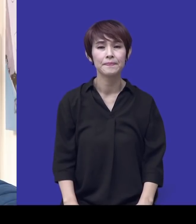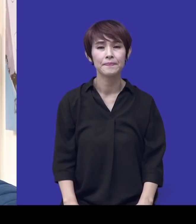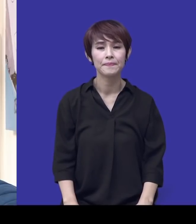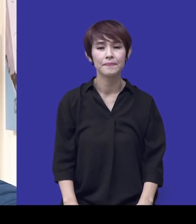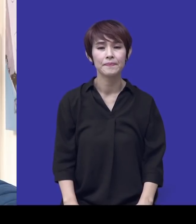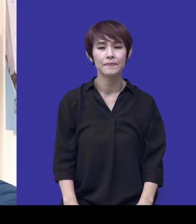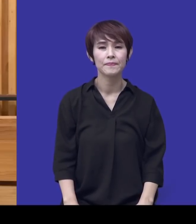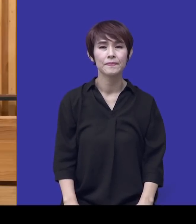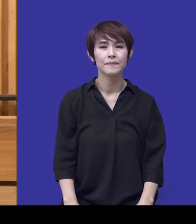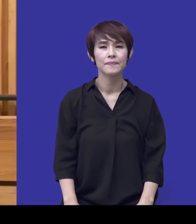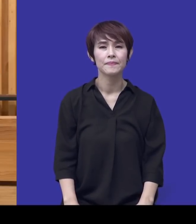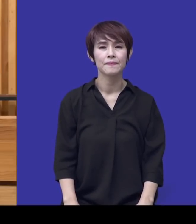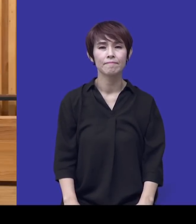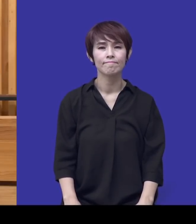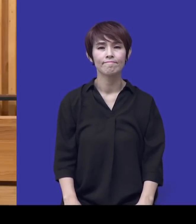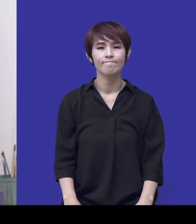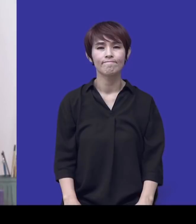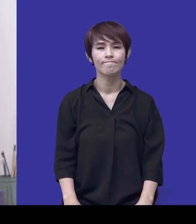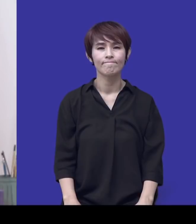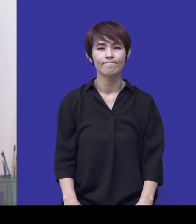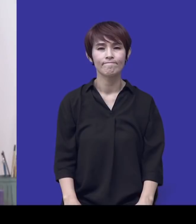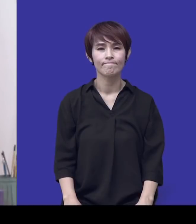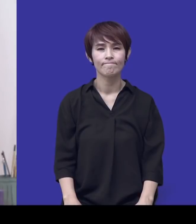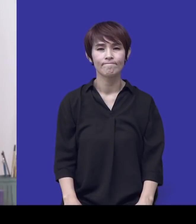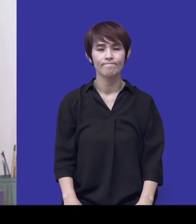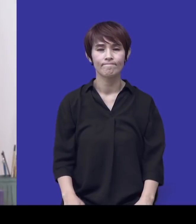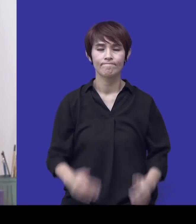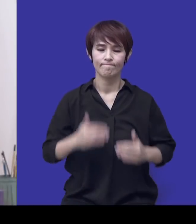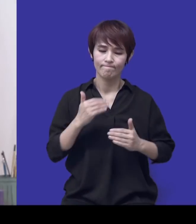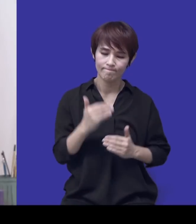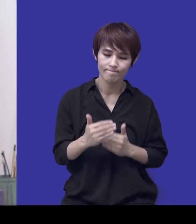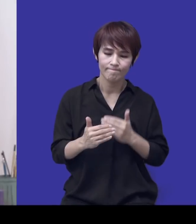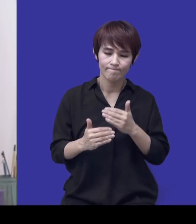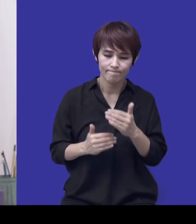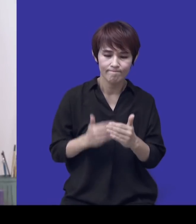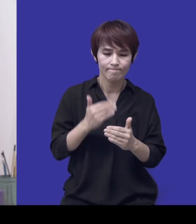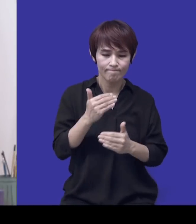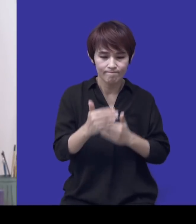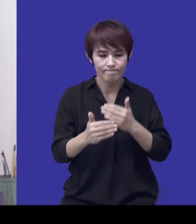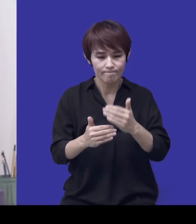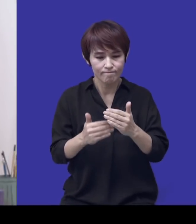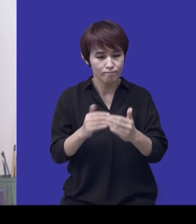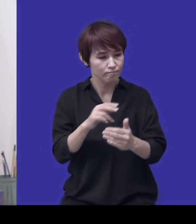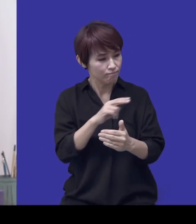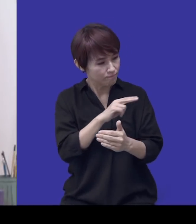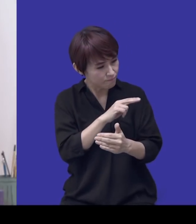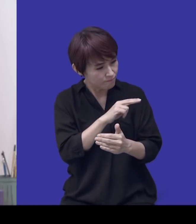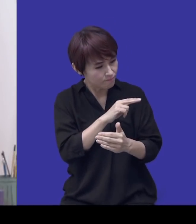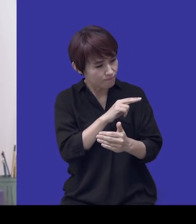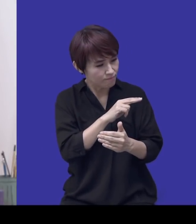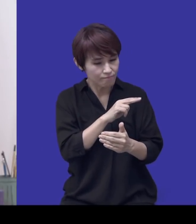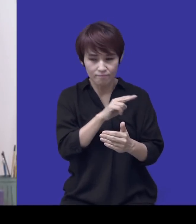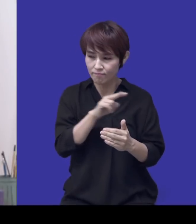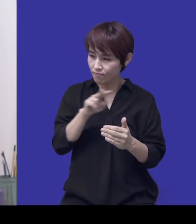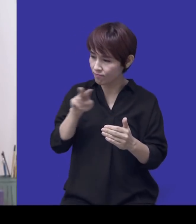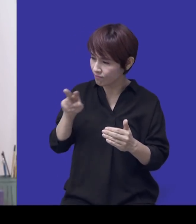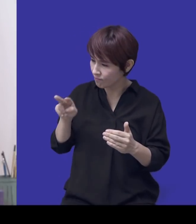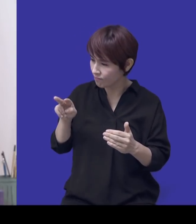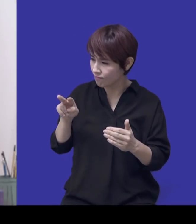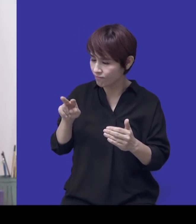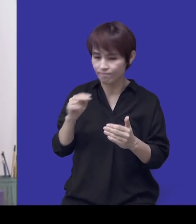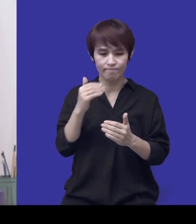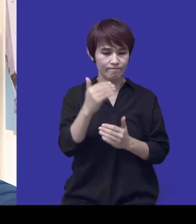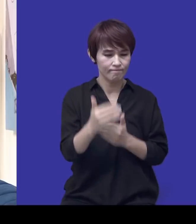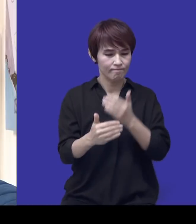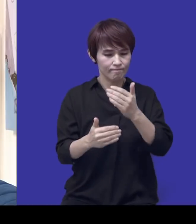오히려 멈추는 거예요. 멈춰서 주위를 돌아보면 안 보이던 사람도 보이고 안 보이던 환경도